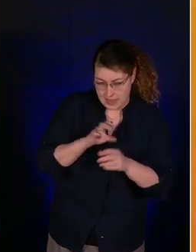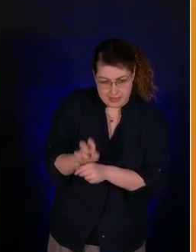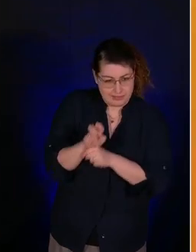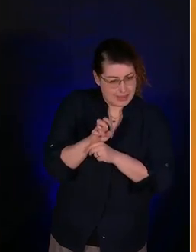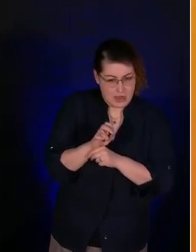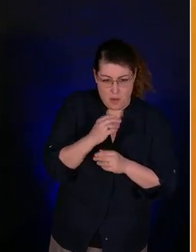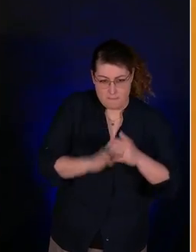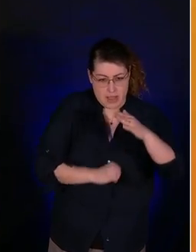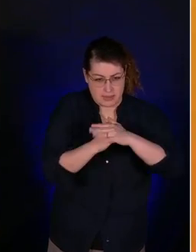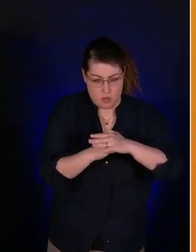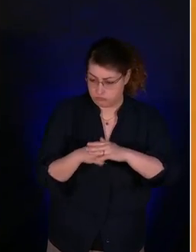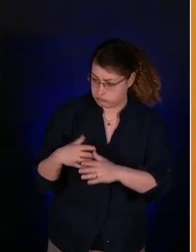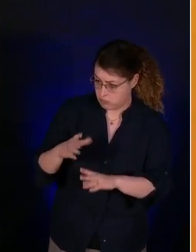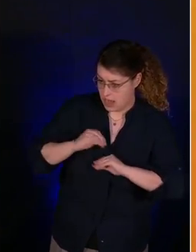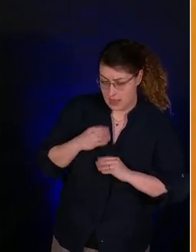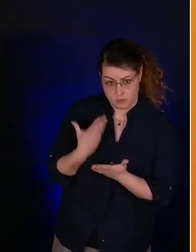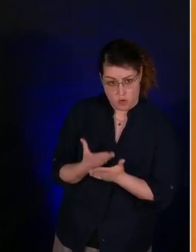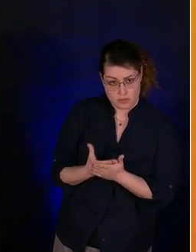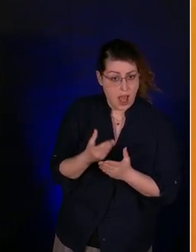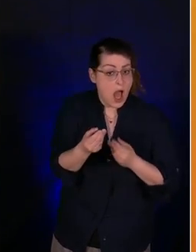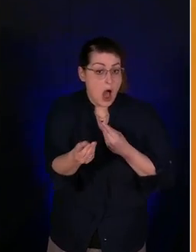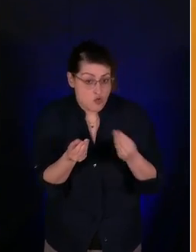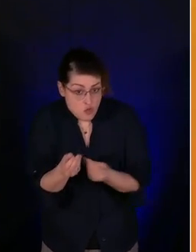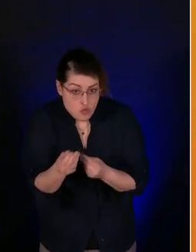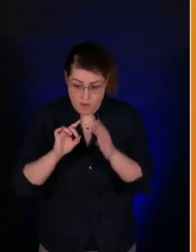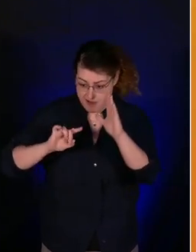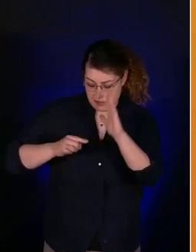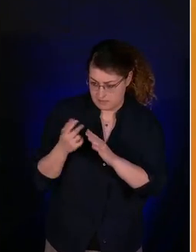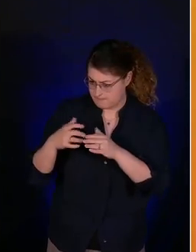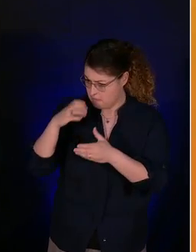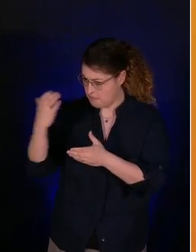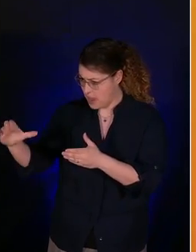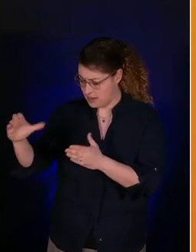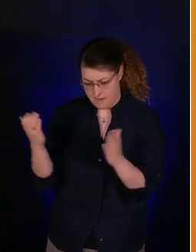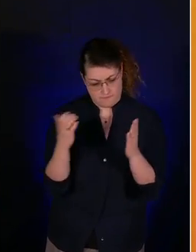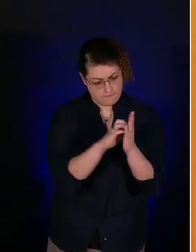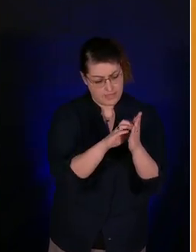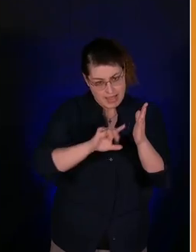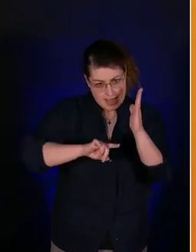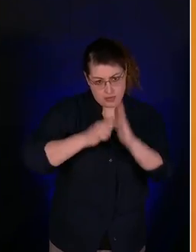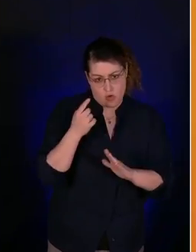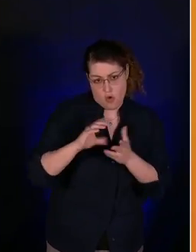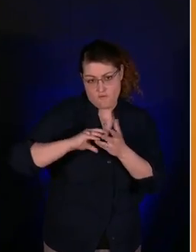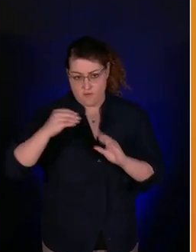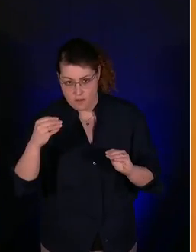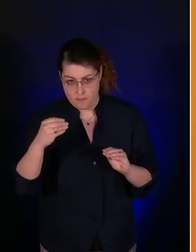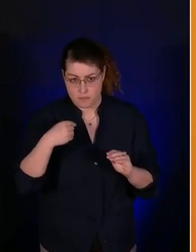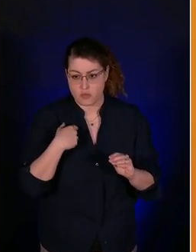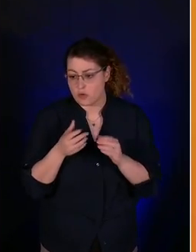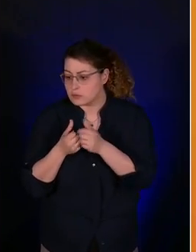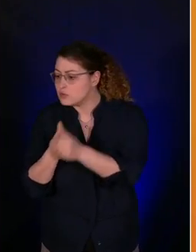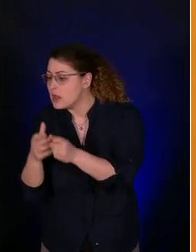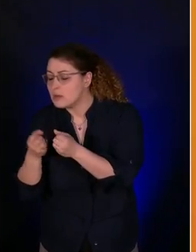en les acceptant en l'état, soit en procédant à la réécriture du paragraphe pour prendre en compte plusieurs